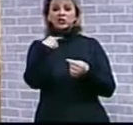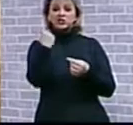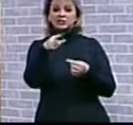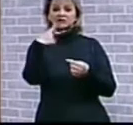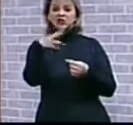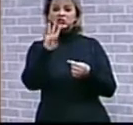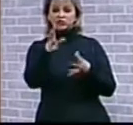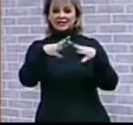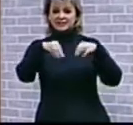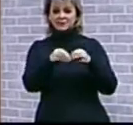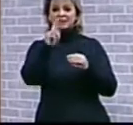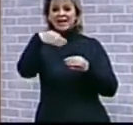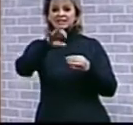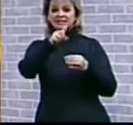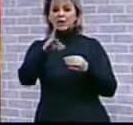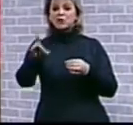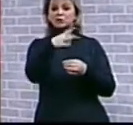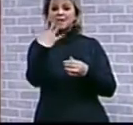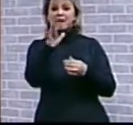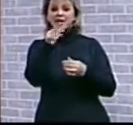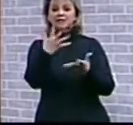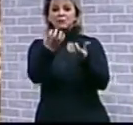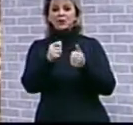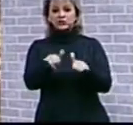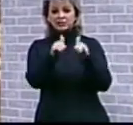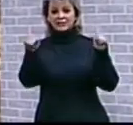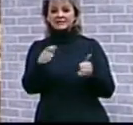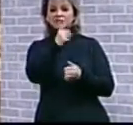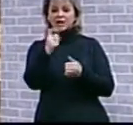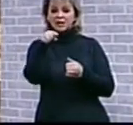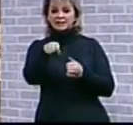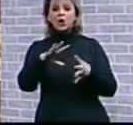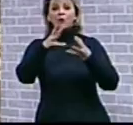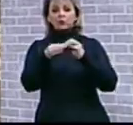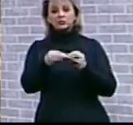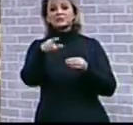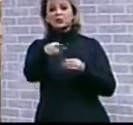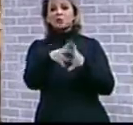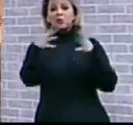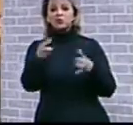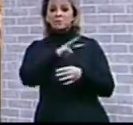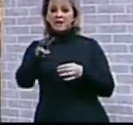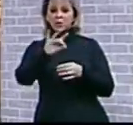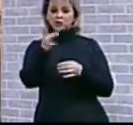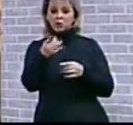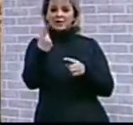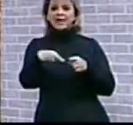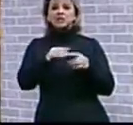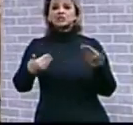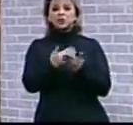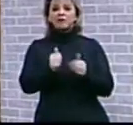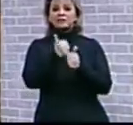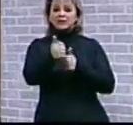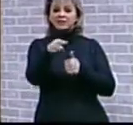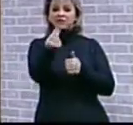единичный. 24 семьи в Татенском районе за 5 лет получили на развитие хозяйства в общей сложности больше 1 000 000 рублей. Из новых